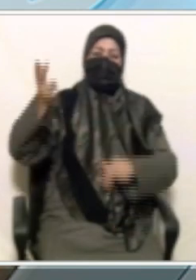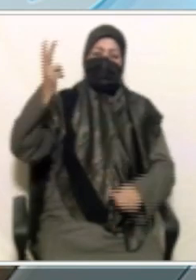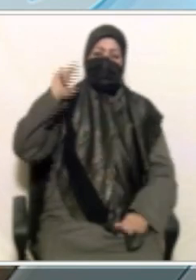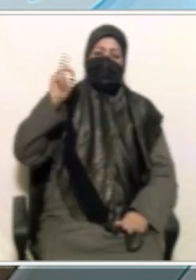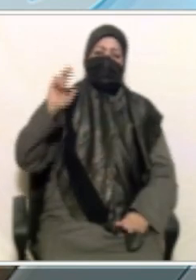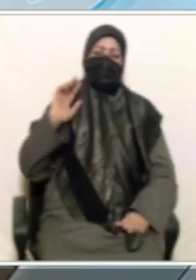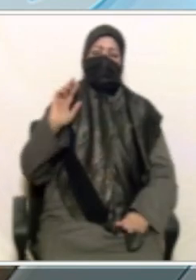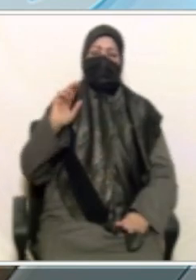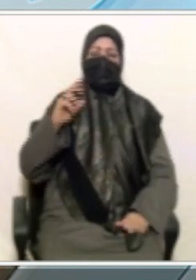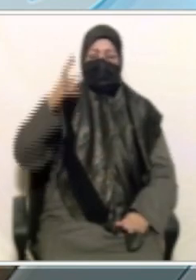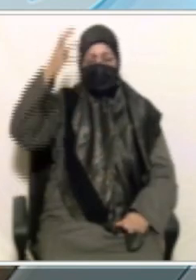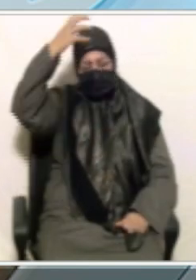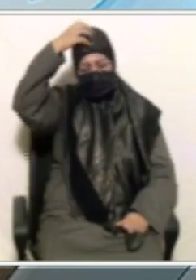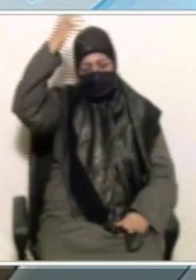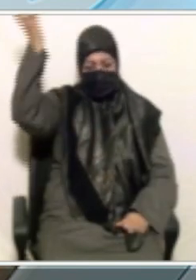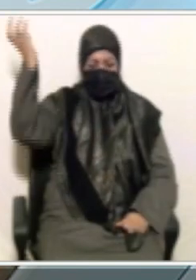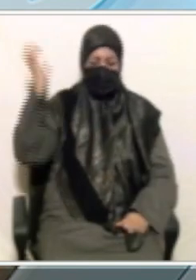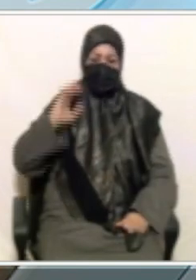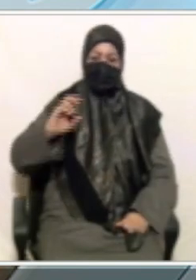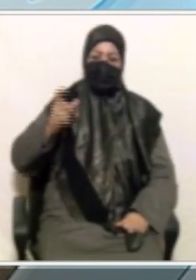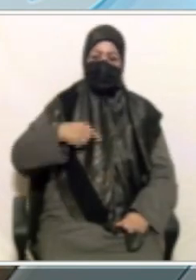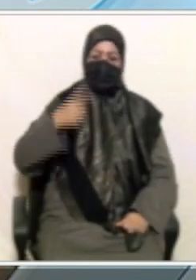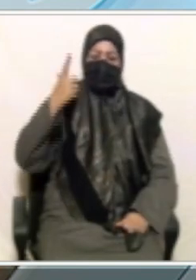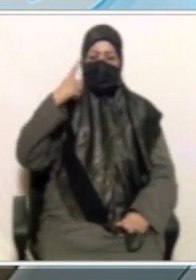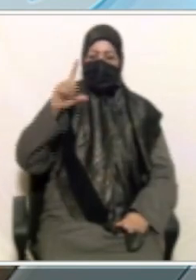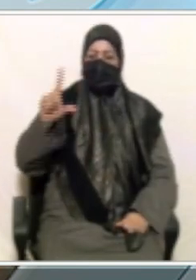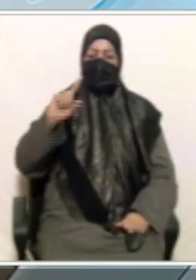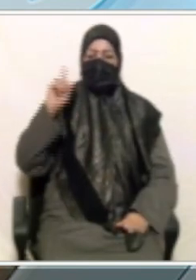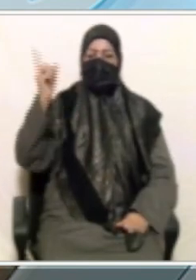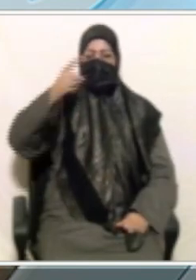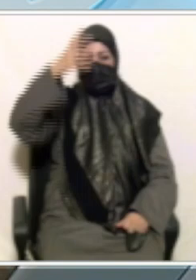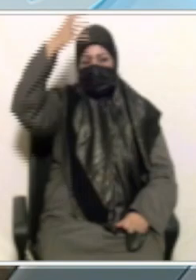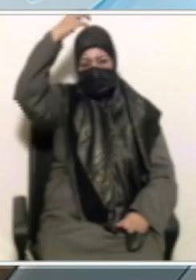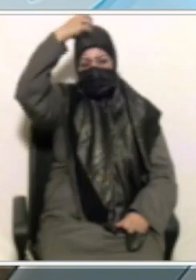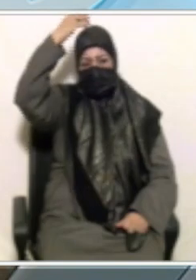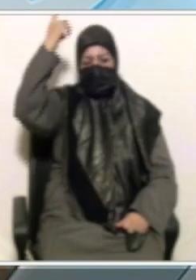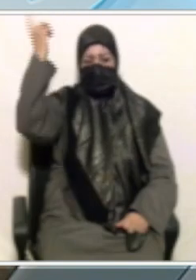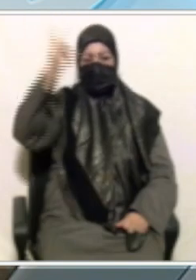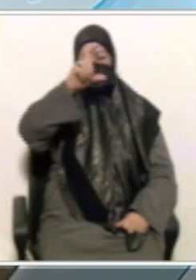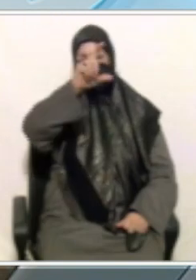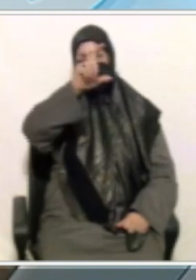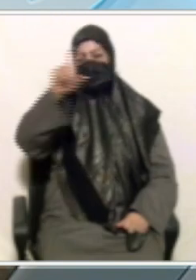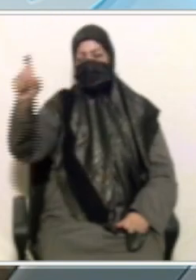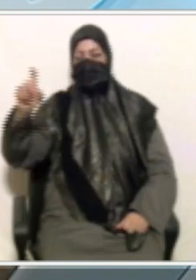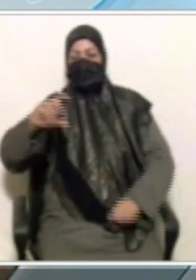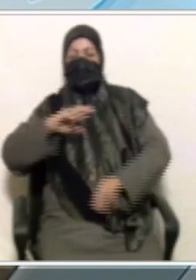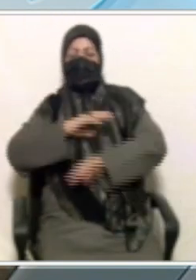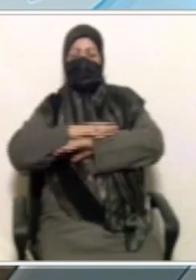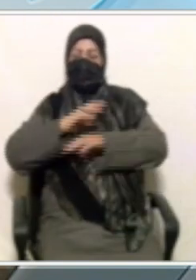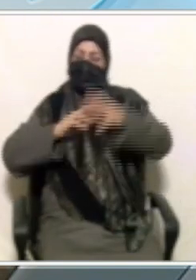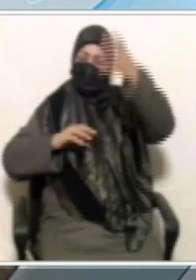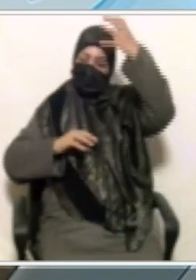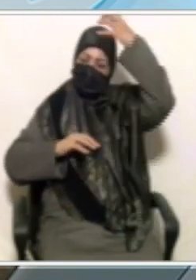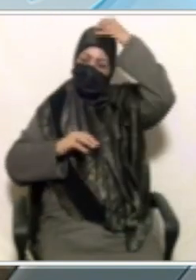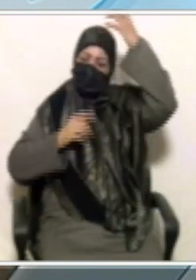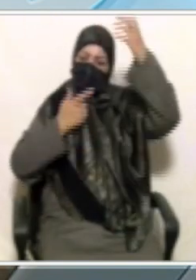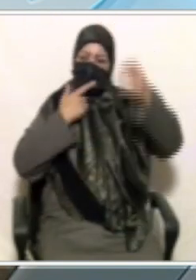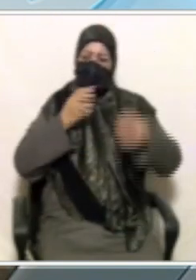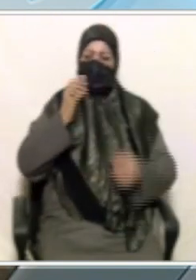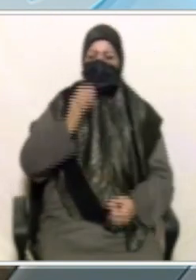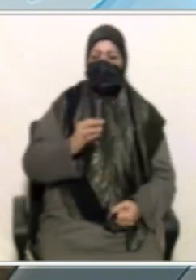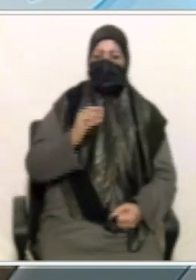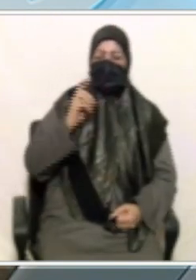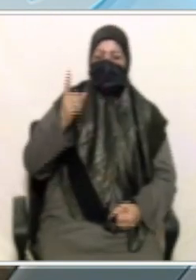البلد، بل كل بلاد الإسلام كلهم كان لابد أن يغطي رأسه. وأدركت بعض البلدان إلى زمن